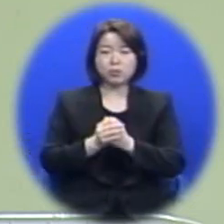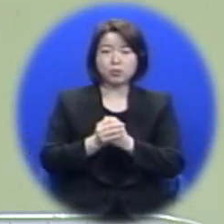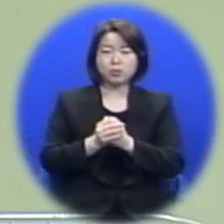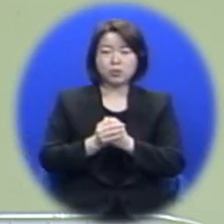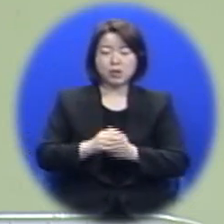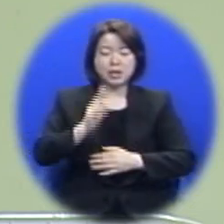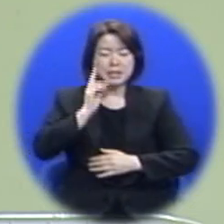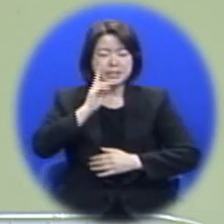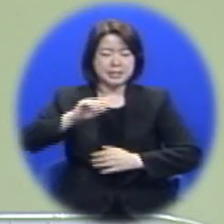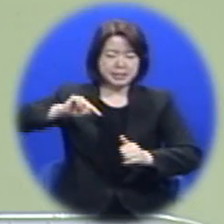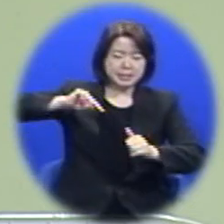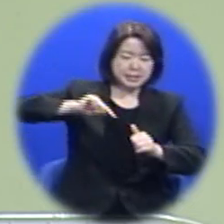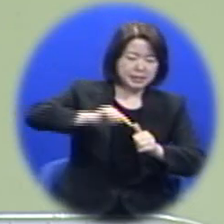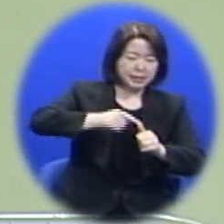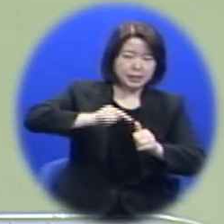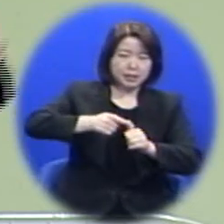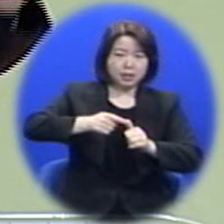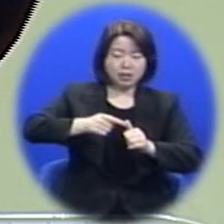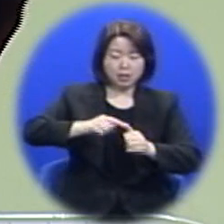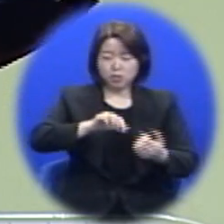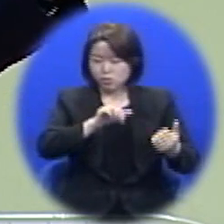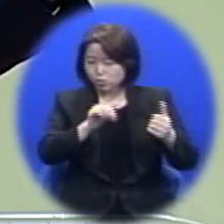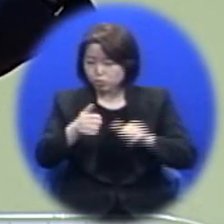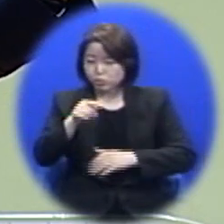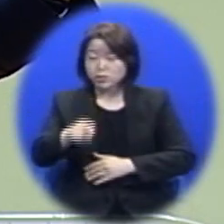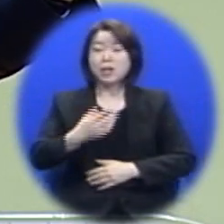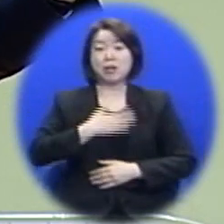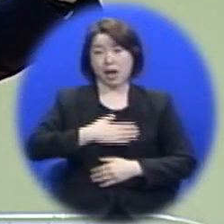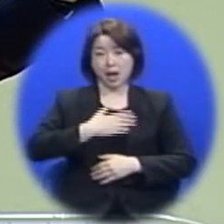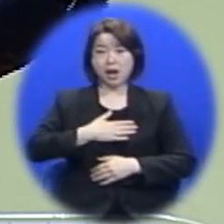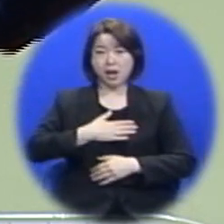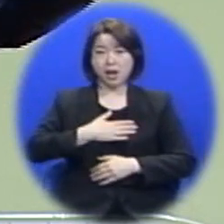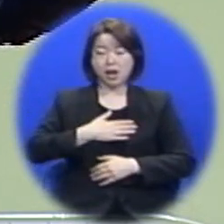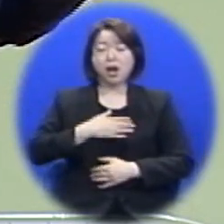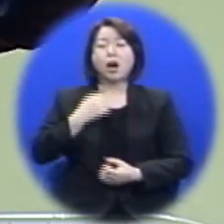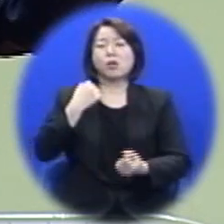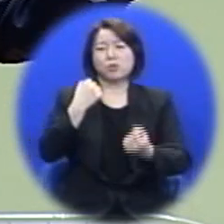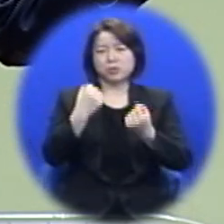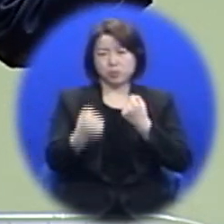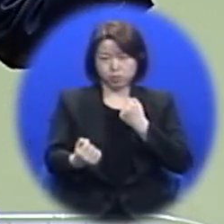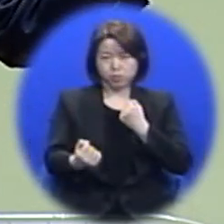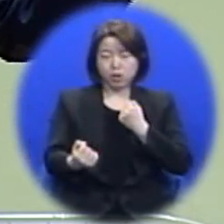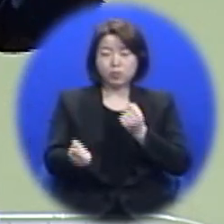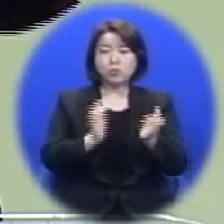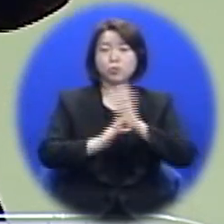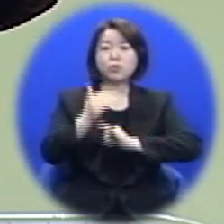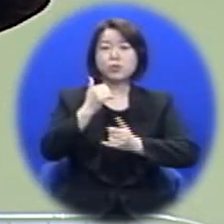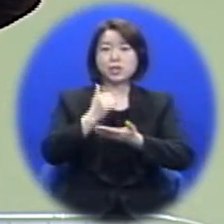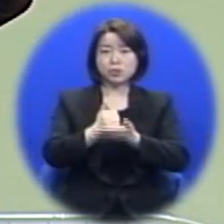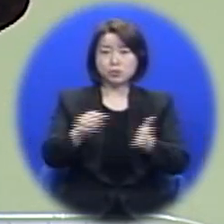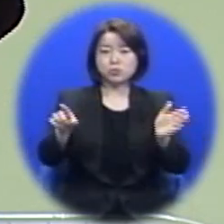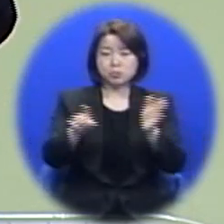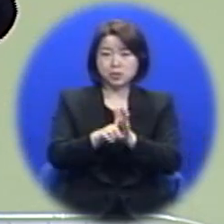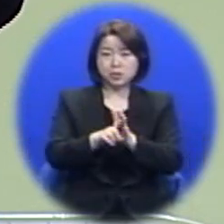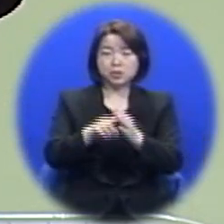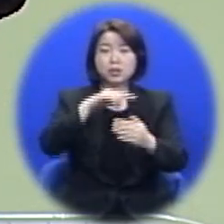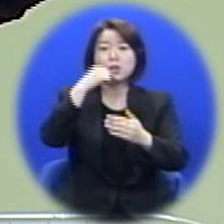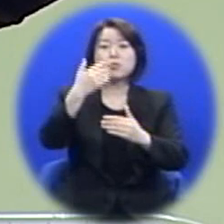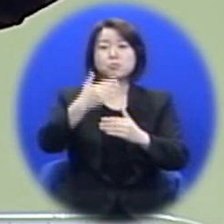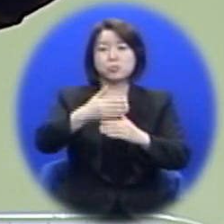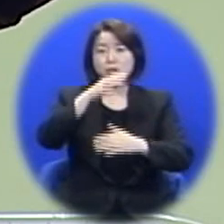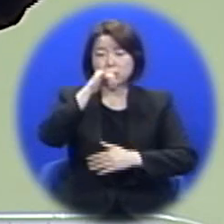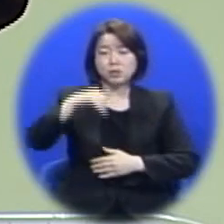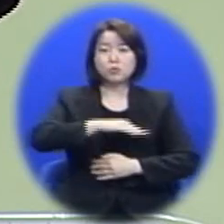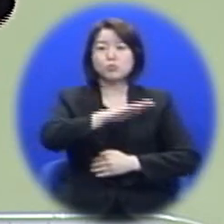역 고문을 당하고 죽는다는 거 알고도 그러고도 예수 믿는 성도들이 북한에 있는 우리와